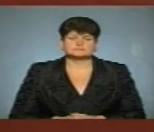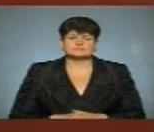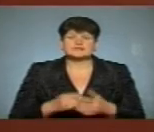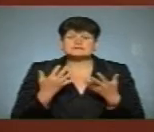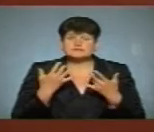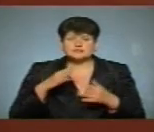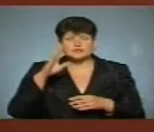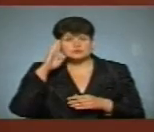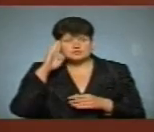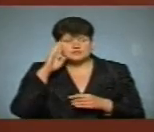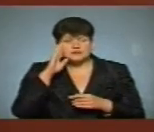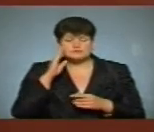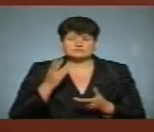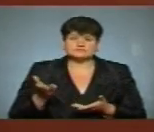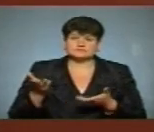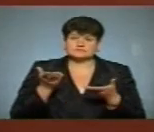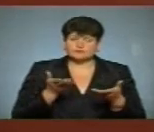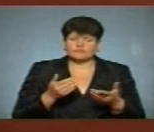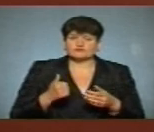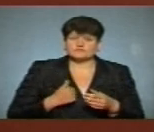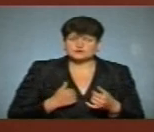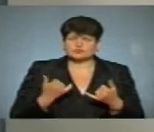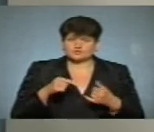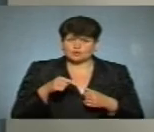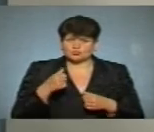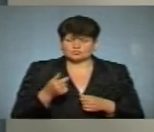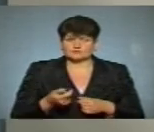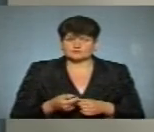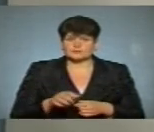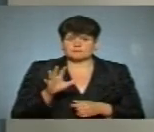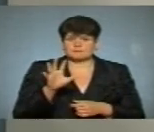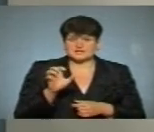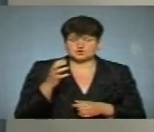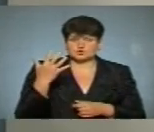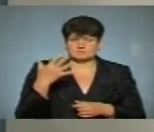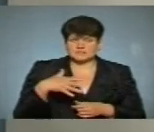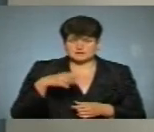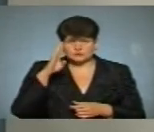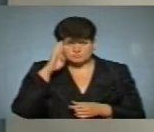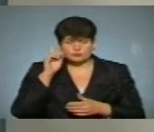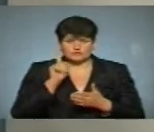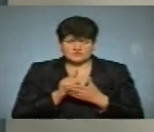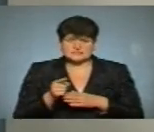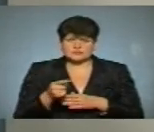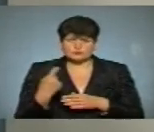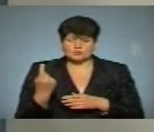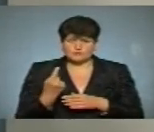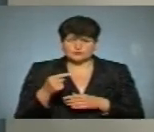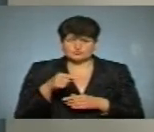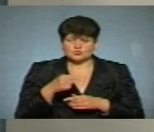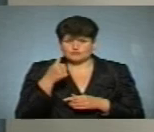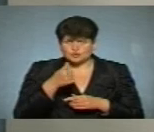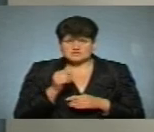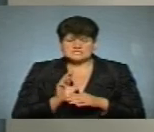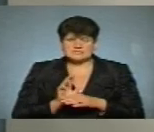Скільки юнаків покличуть до війська цього призову? 550 юнаків повинно з Тернопільської області цього року піти